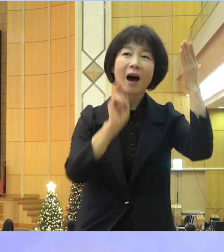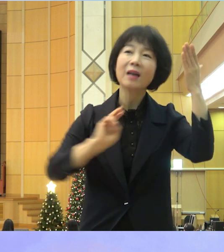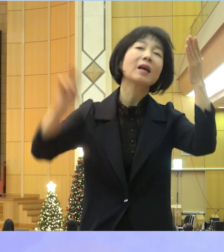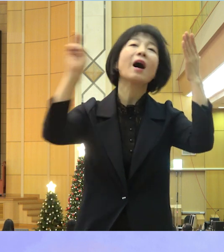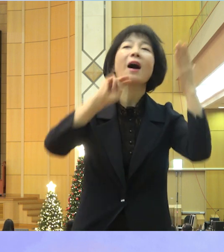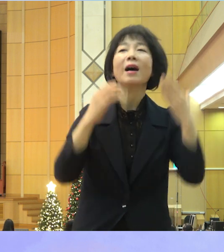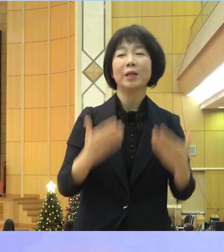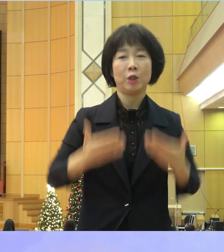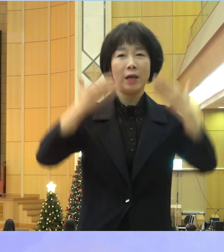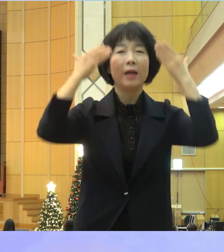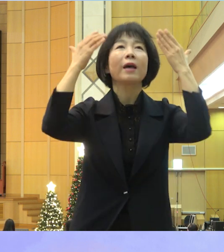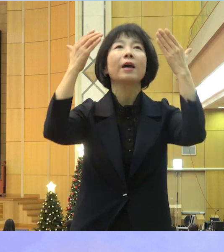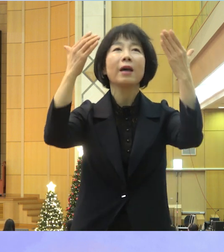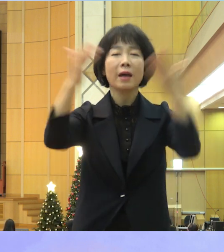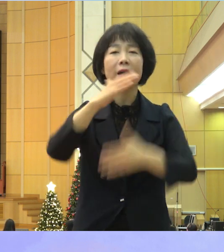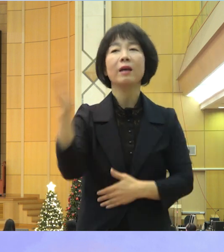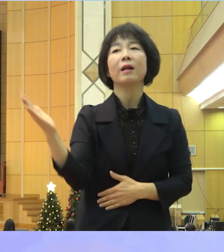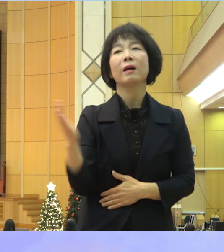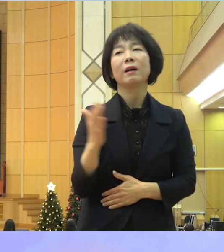할렐루야